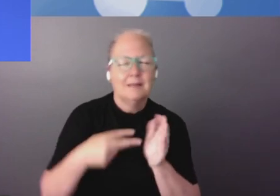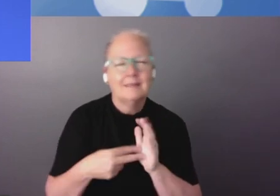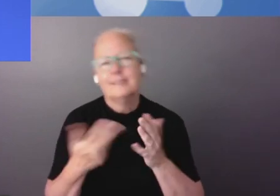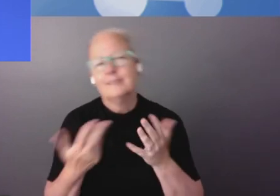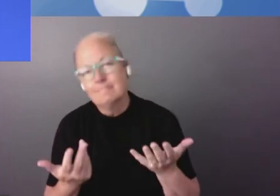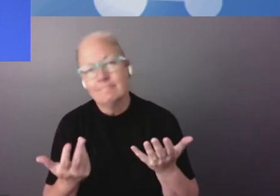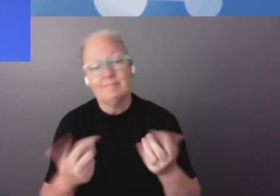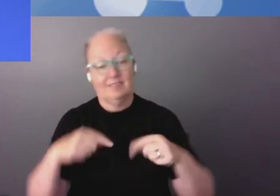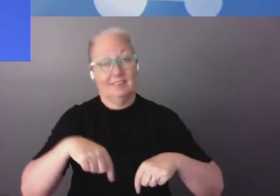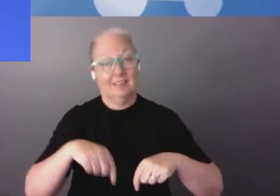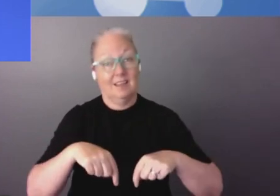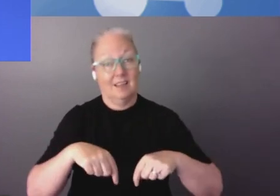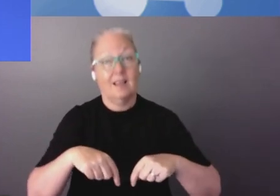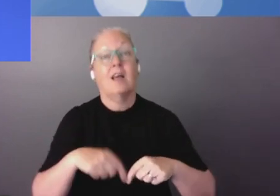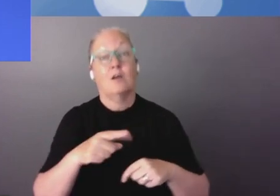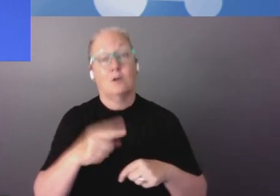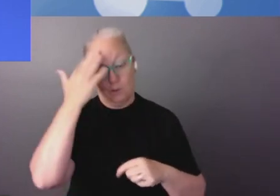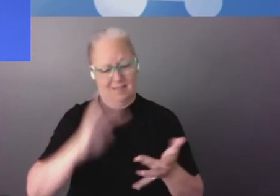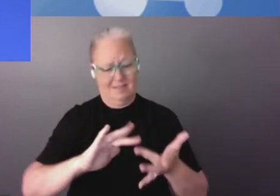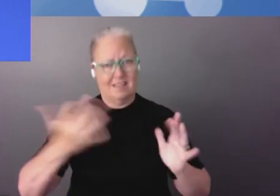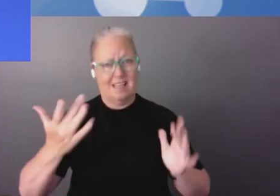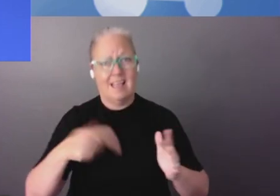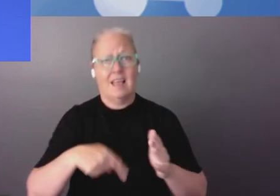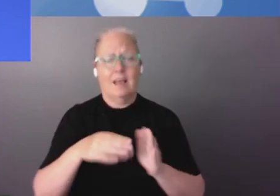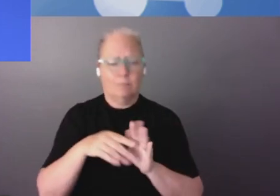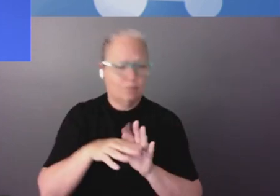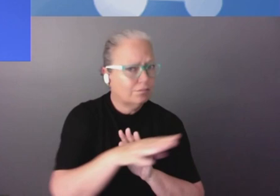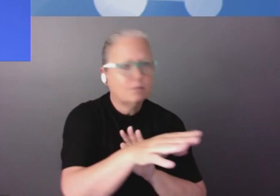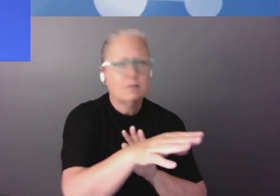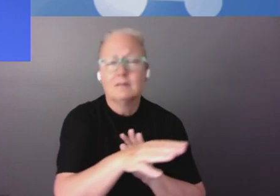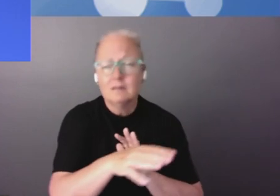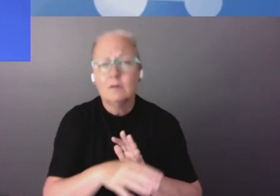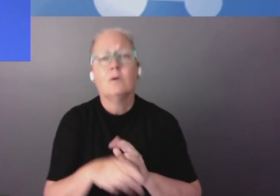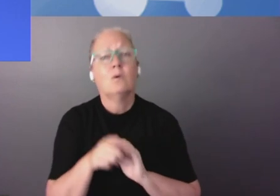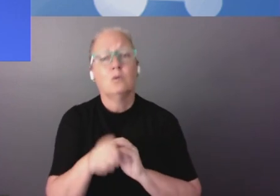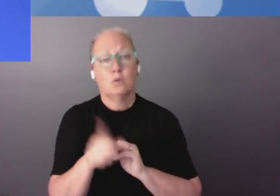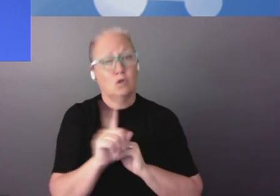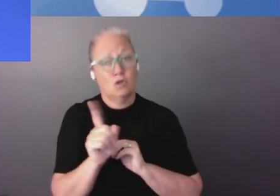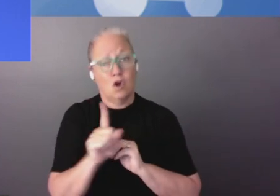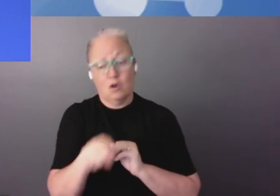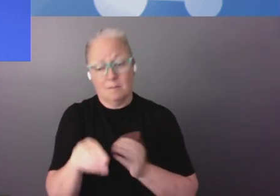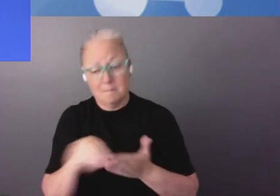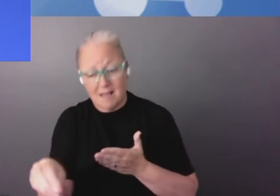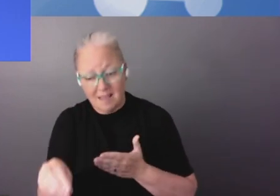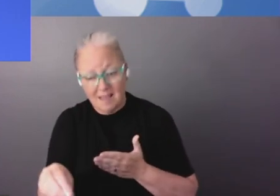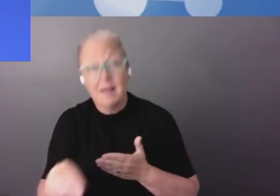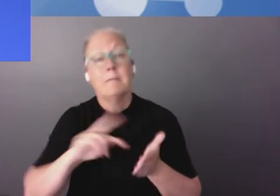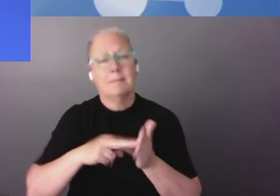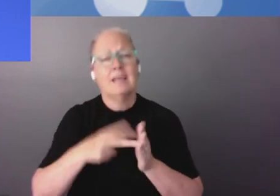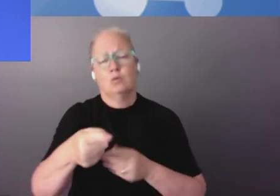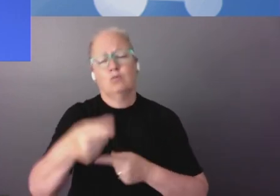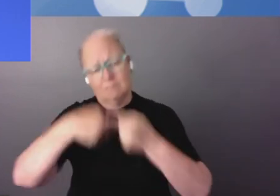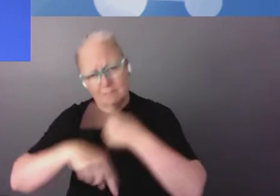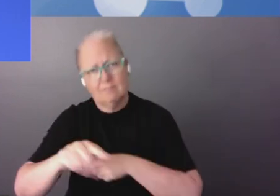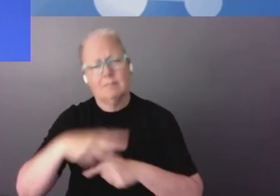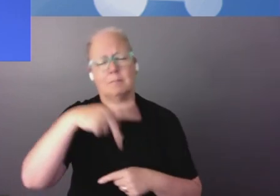nie płacisz za produkt, to produktem jesteś ty. Musimy zdać sobie sprawę z tego, jak wielką